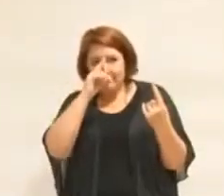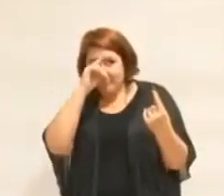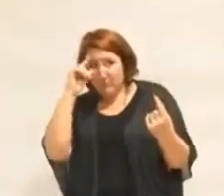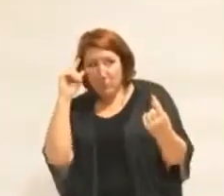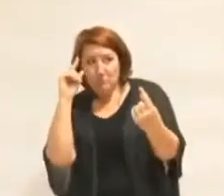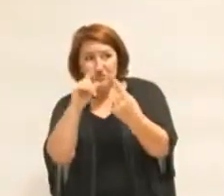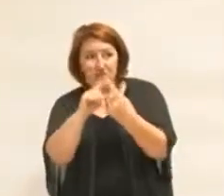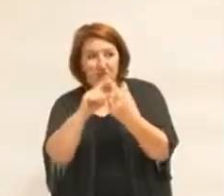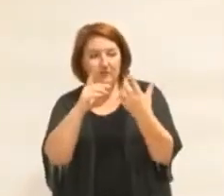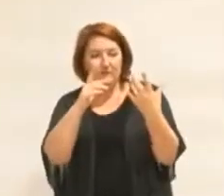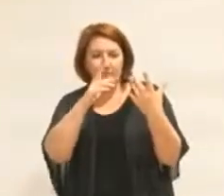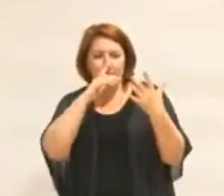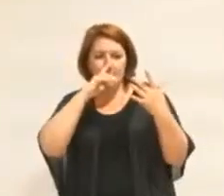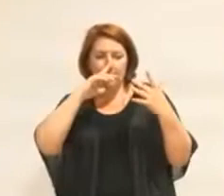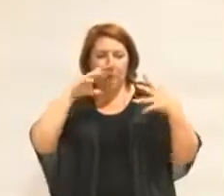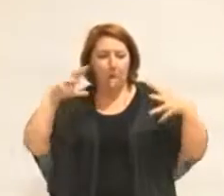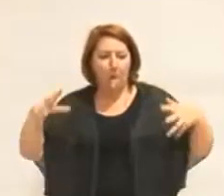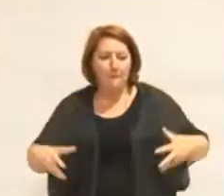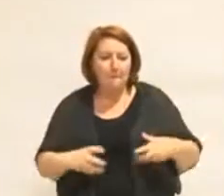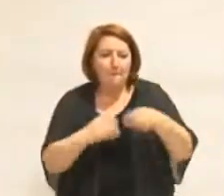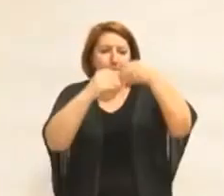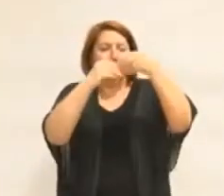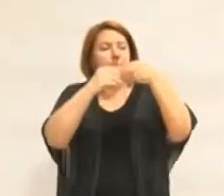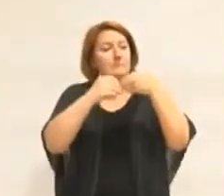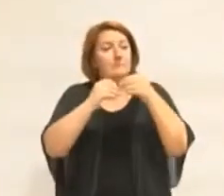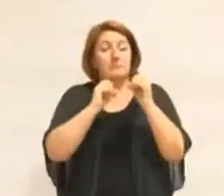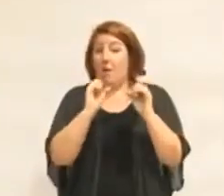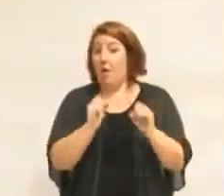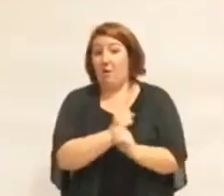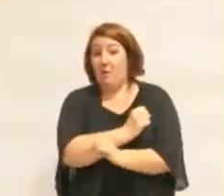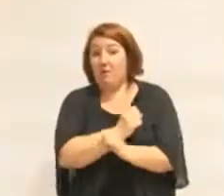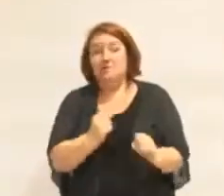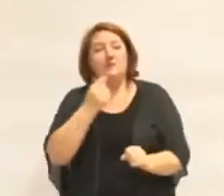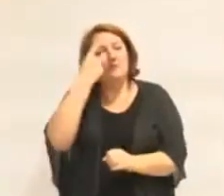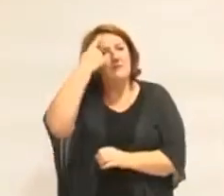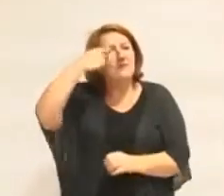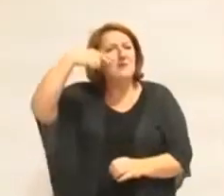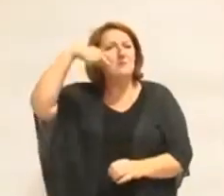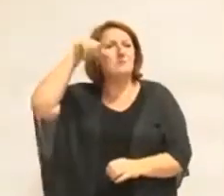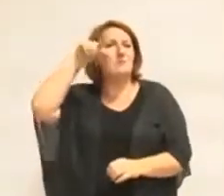assez impressionnante derrière cette philosophie-là.